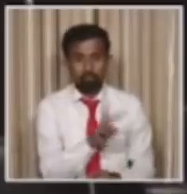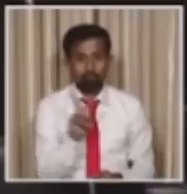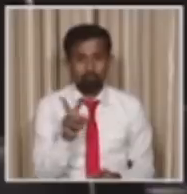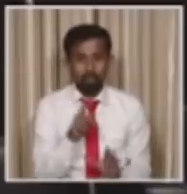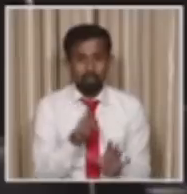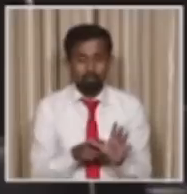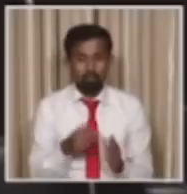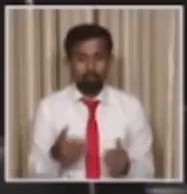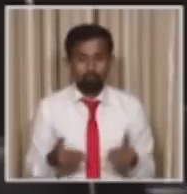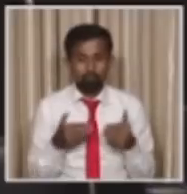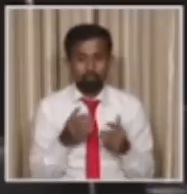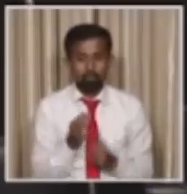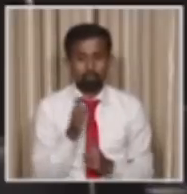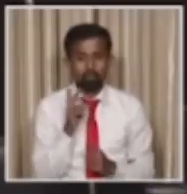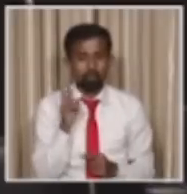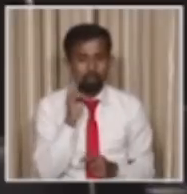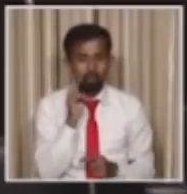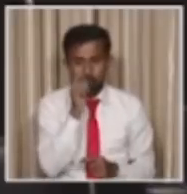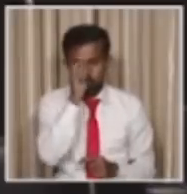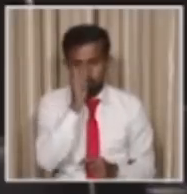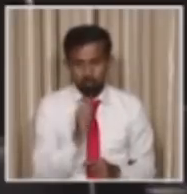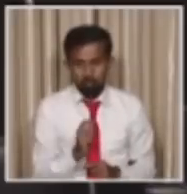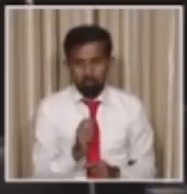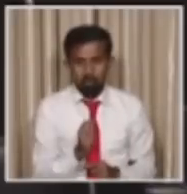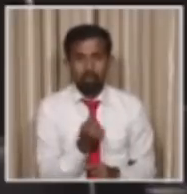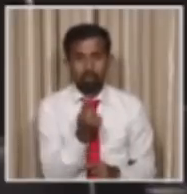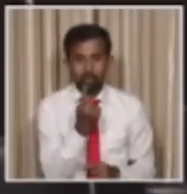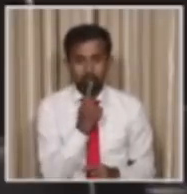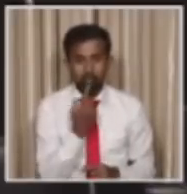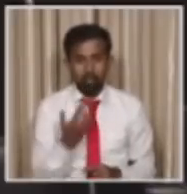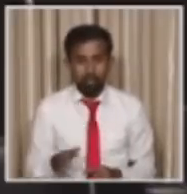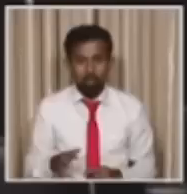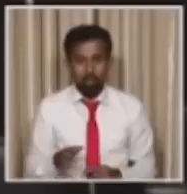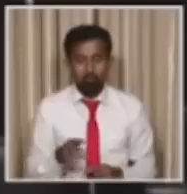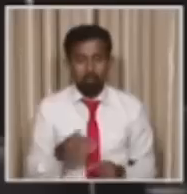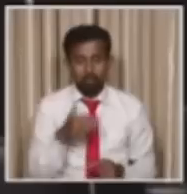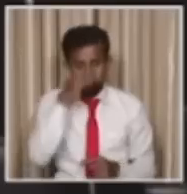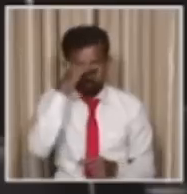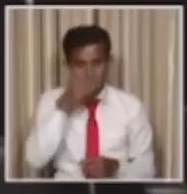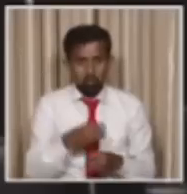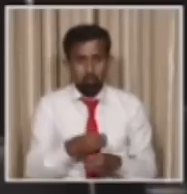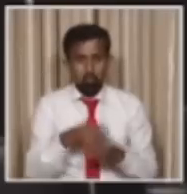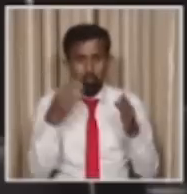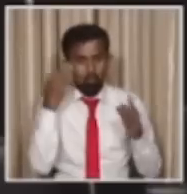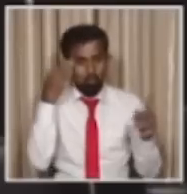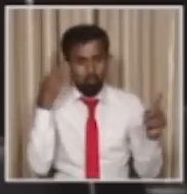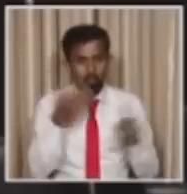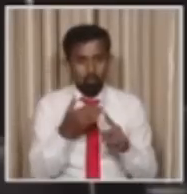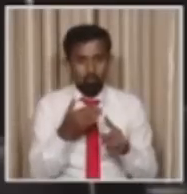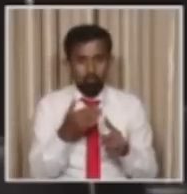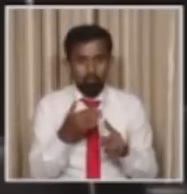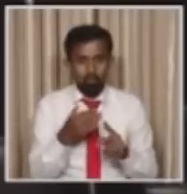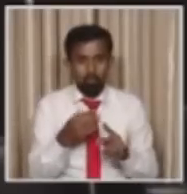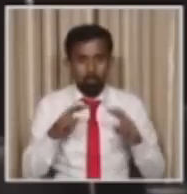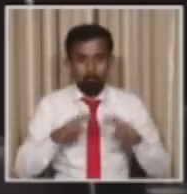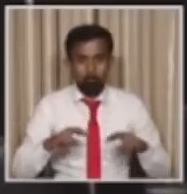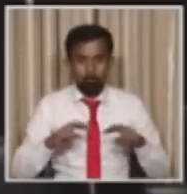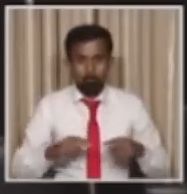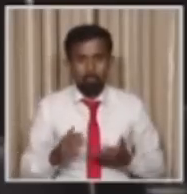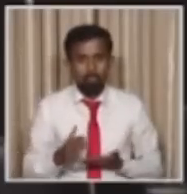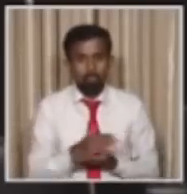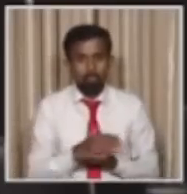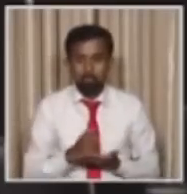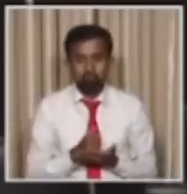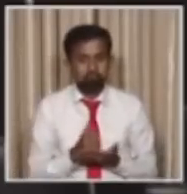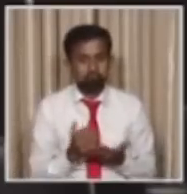2022 වත්මන් ජනාධිපති රනිල් වික්‍රමසිංහ මැතිතුමා කිව්වා මේ පාස්කු ප්‍රහාරය පිළිබඳ මේ පරීක්ෂණ සම්පූර්ණ